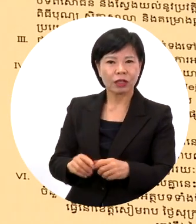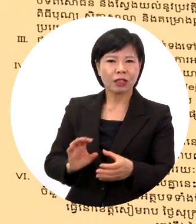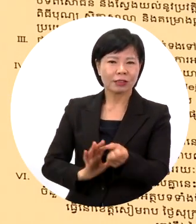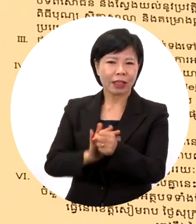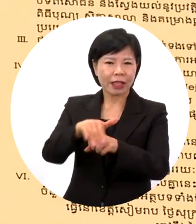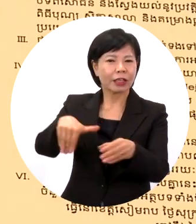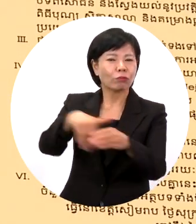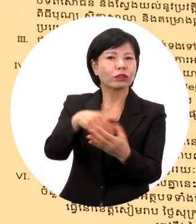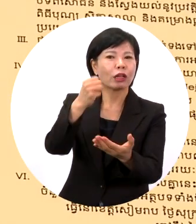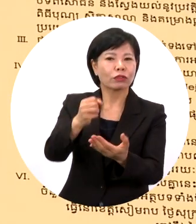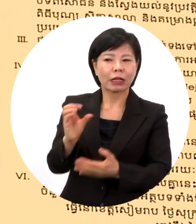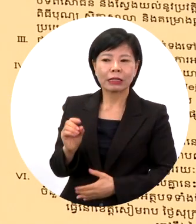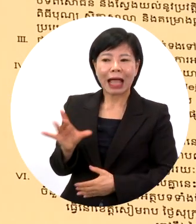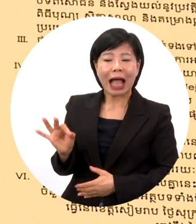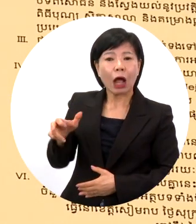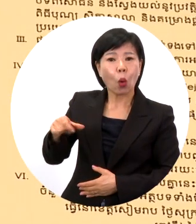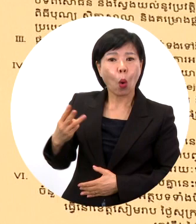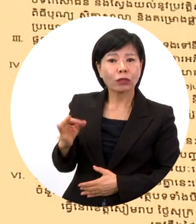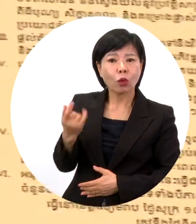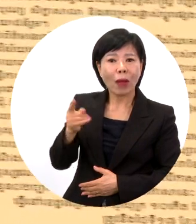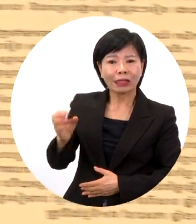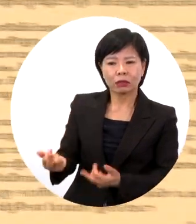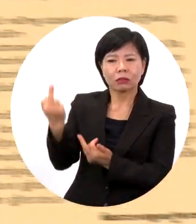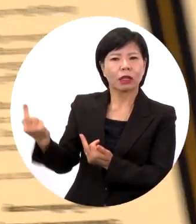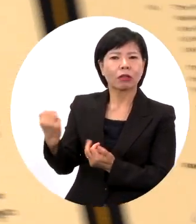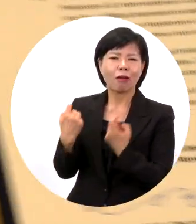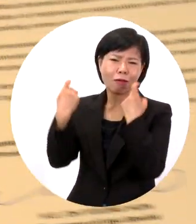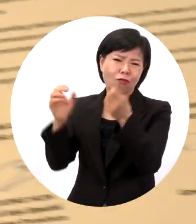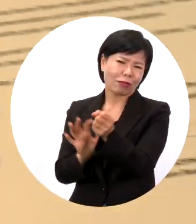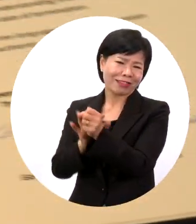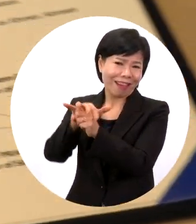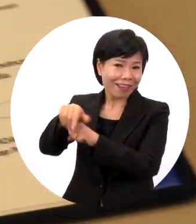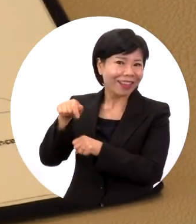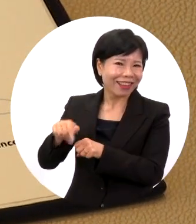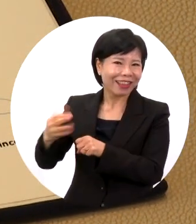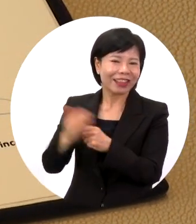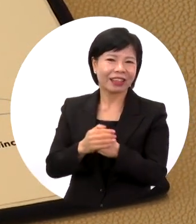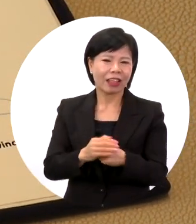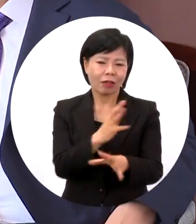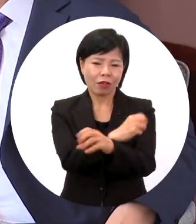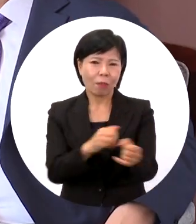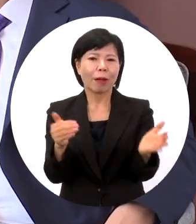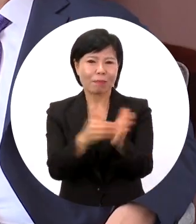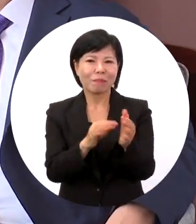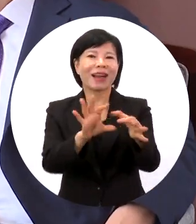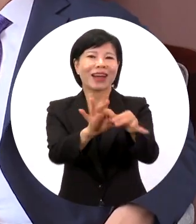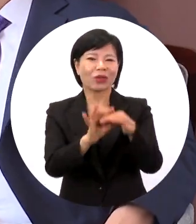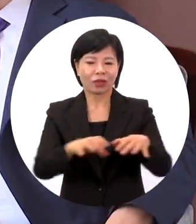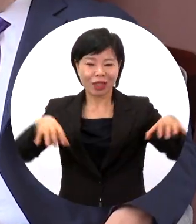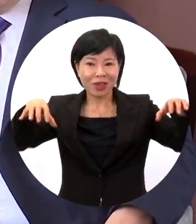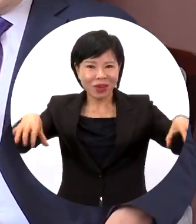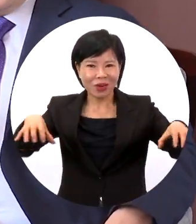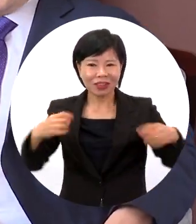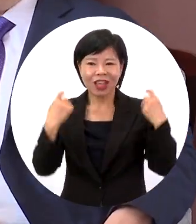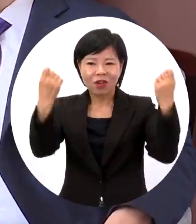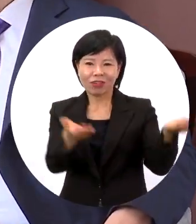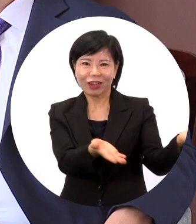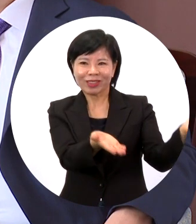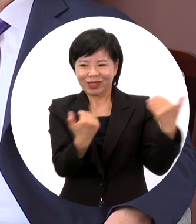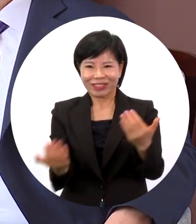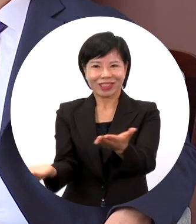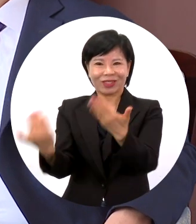세계문화유산 앙코르와트를 보유한 세계적 관광 명소인데요. 이번 협약 체결을 통해 양지역의 관광객